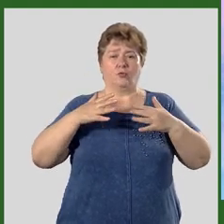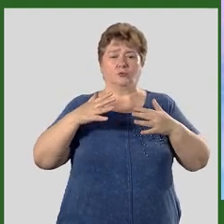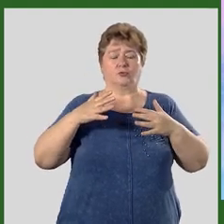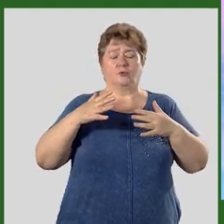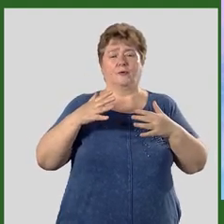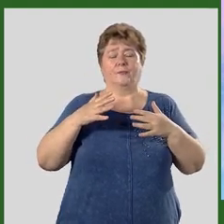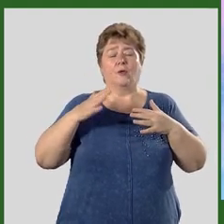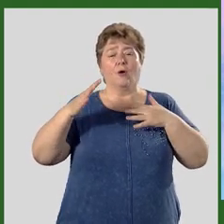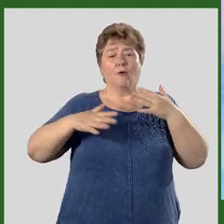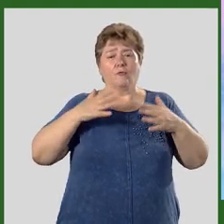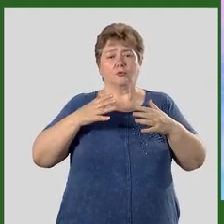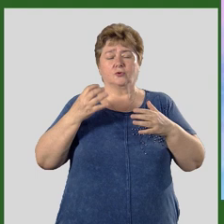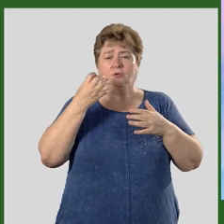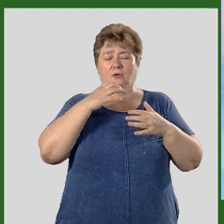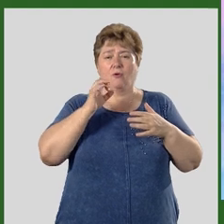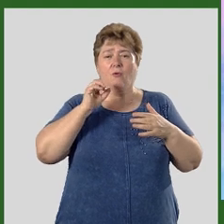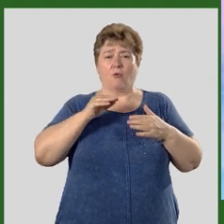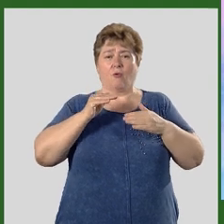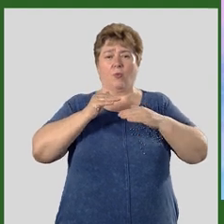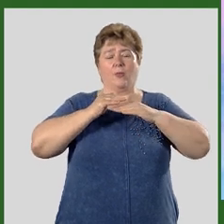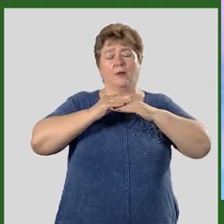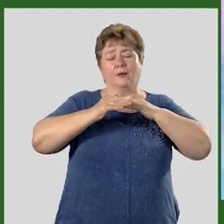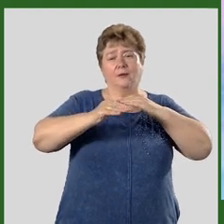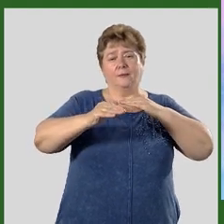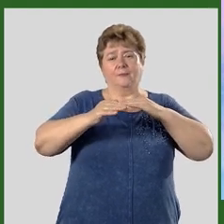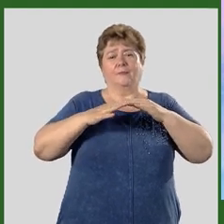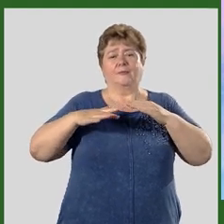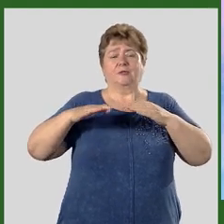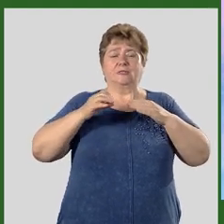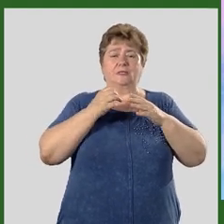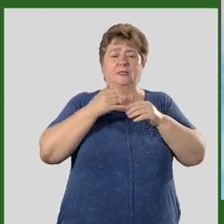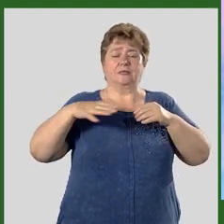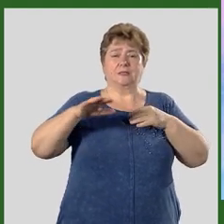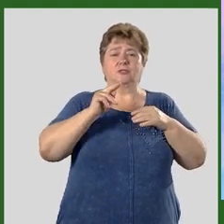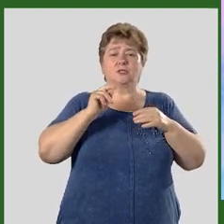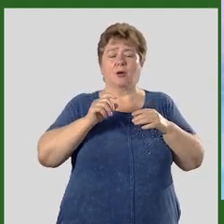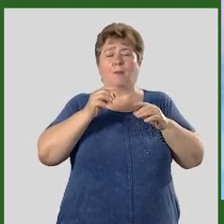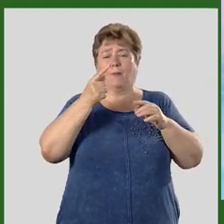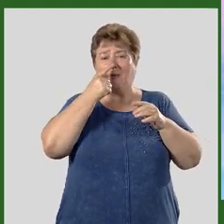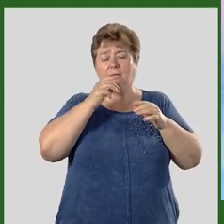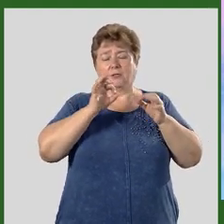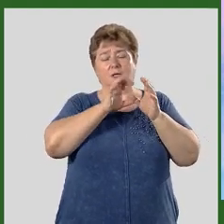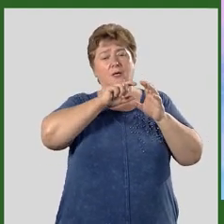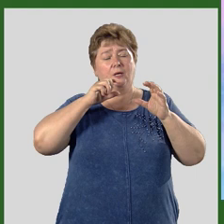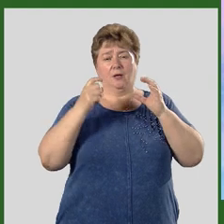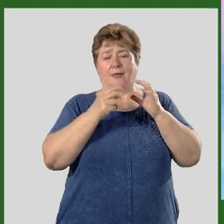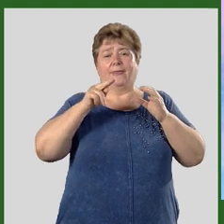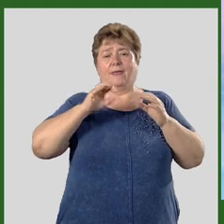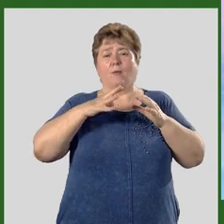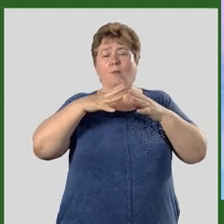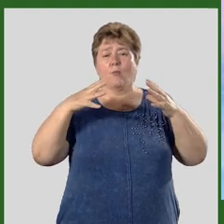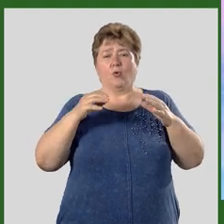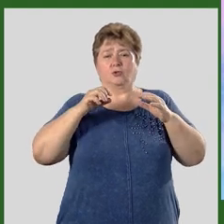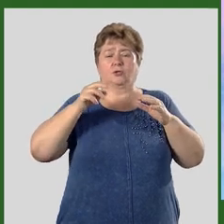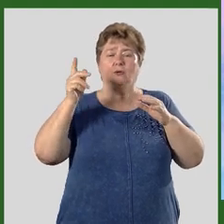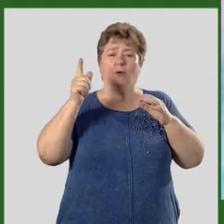Воздух нагревается от земной поверхности. Чем ближе к экватору, тем больше угол падения